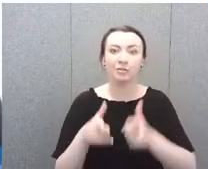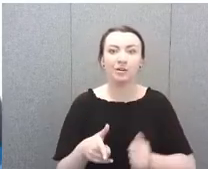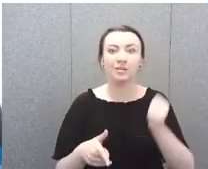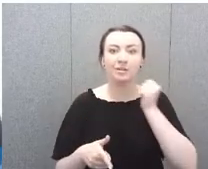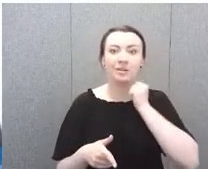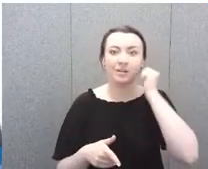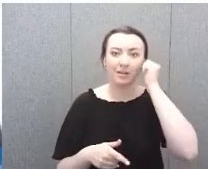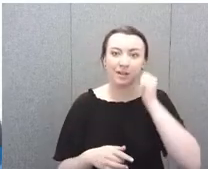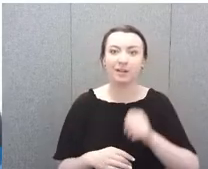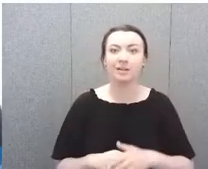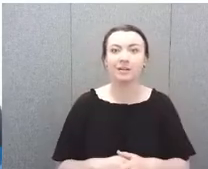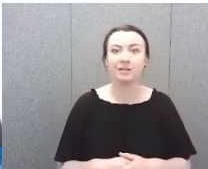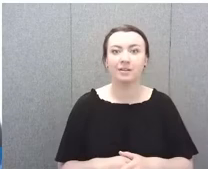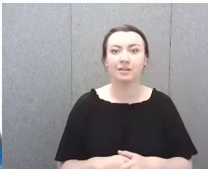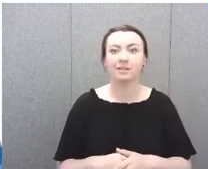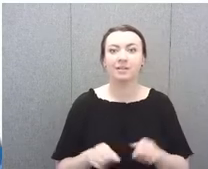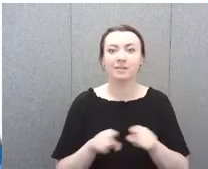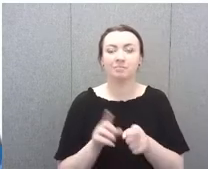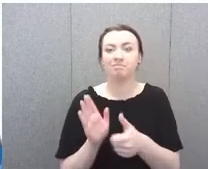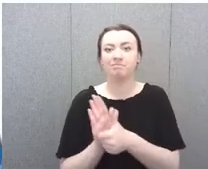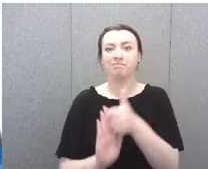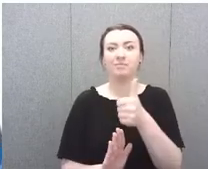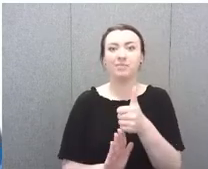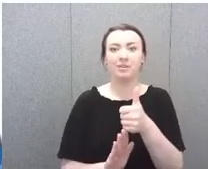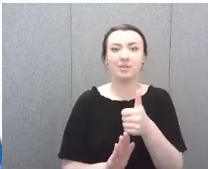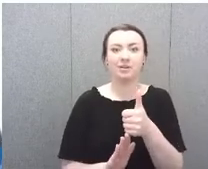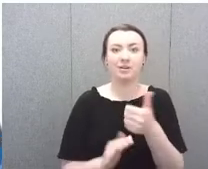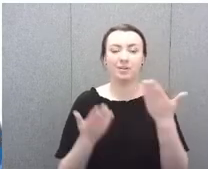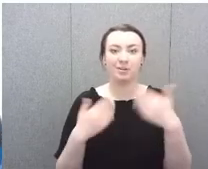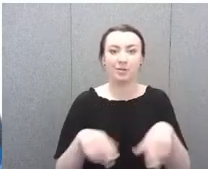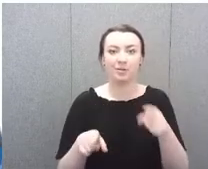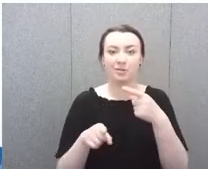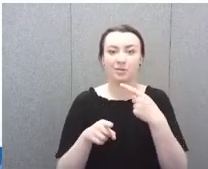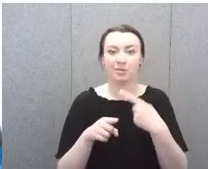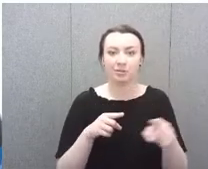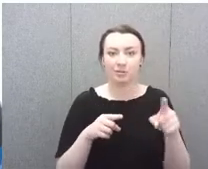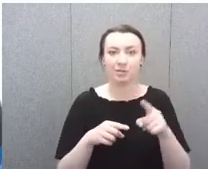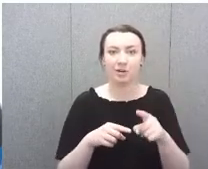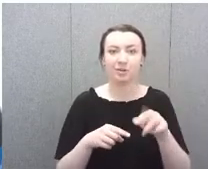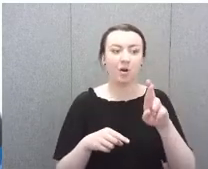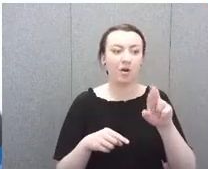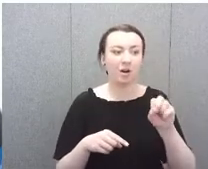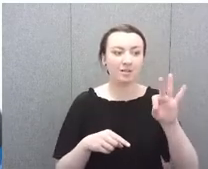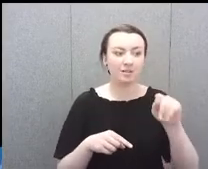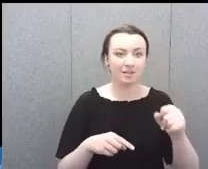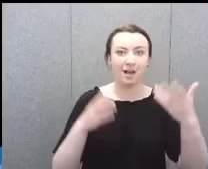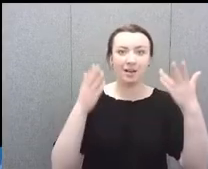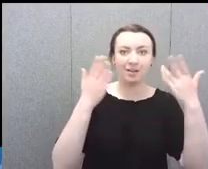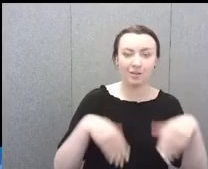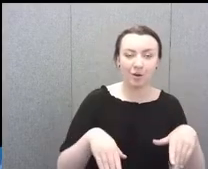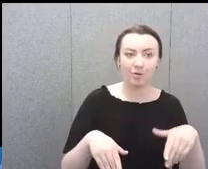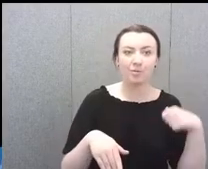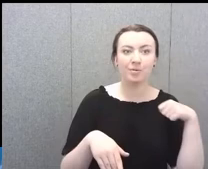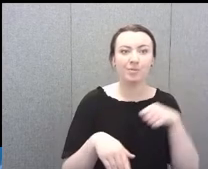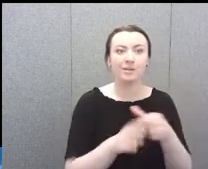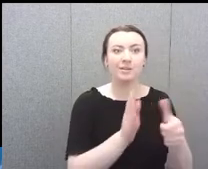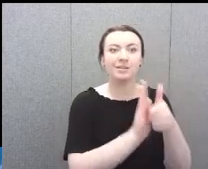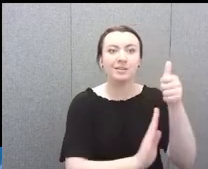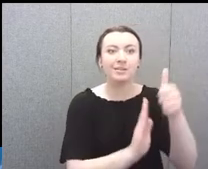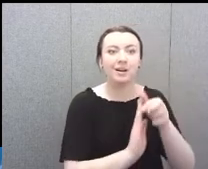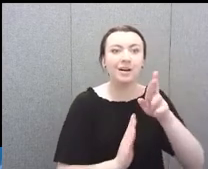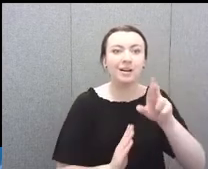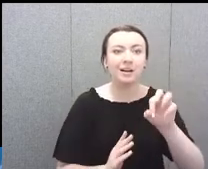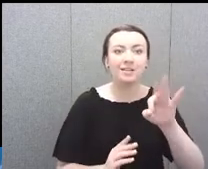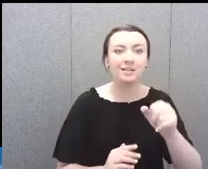этой конференции. Также благодарна и Мне очень даже большая гордость сразу